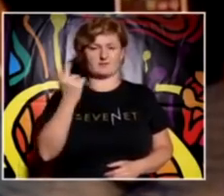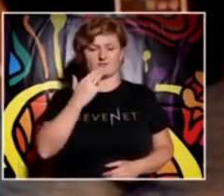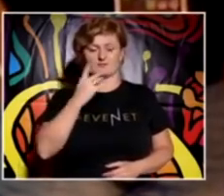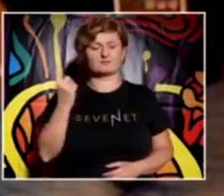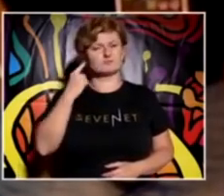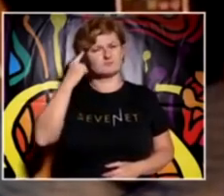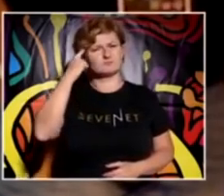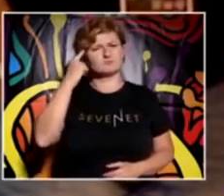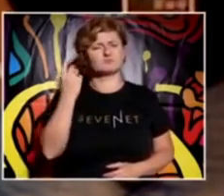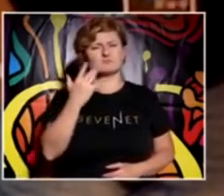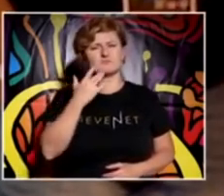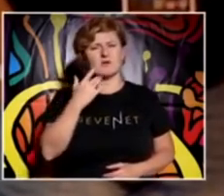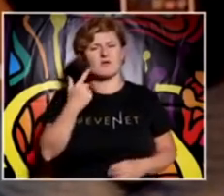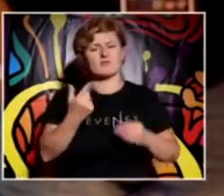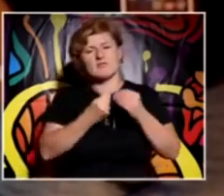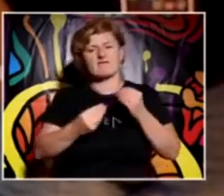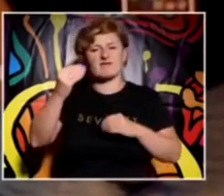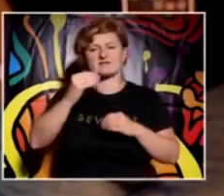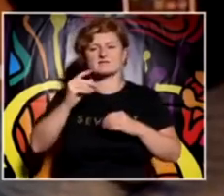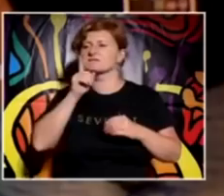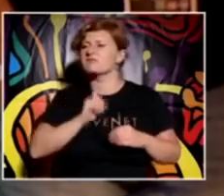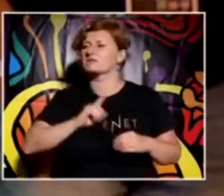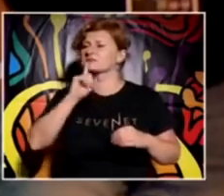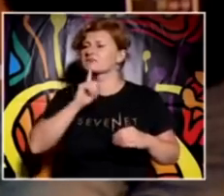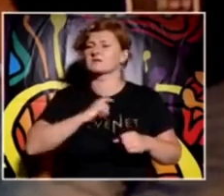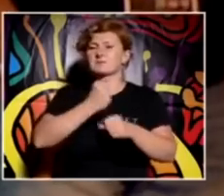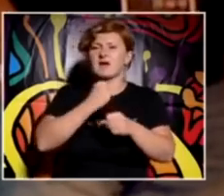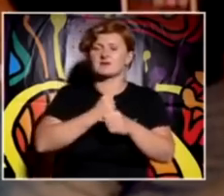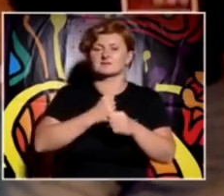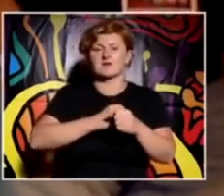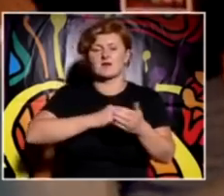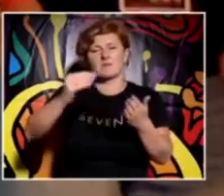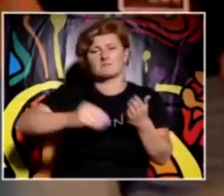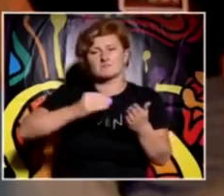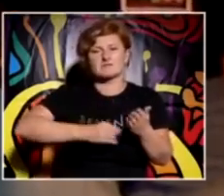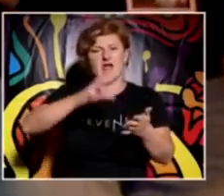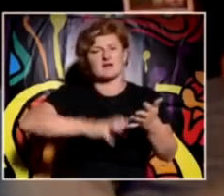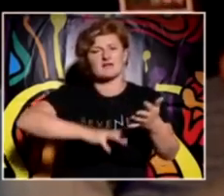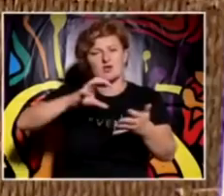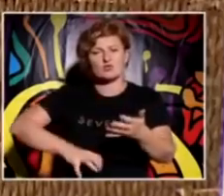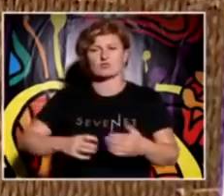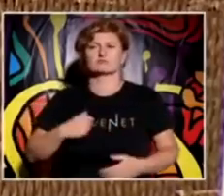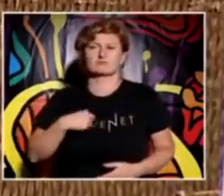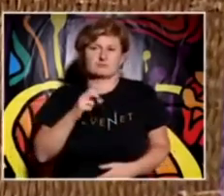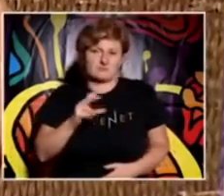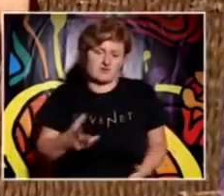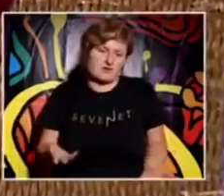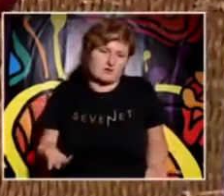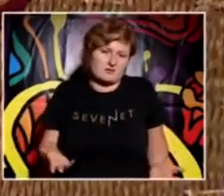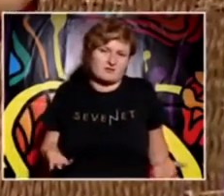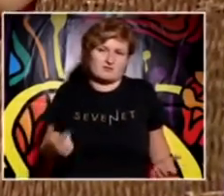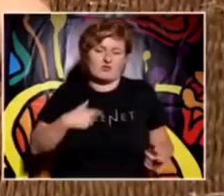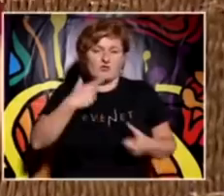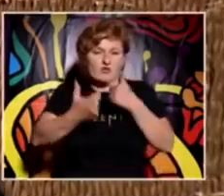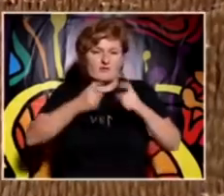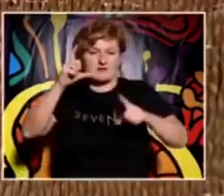że stara się Pani łapać jak najwięcej zleceń do pracy. Zdaje się odnośnie pisania artykułów, tak? Zgadza się? Tak, między innymi i